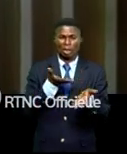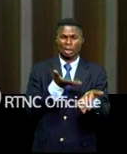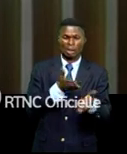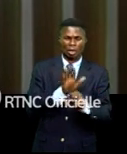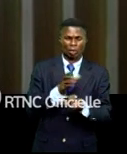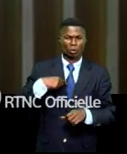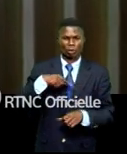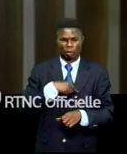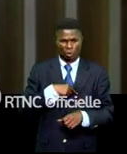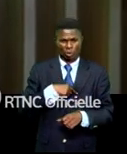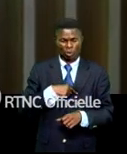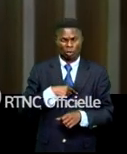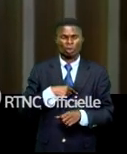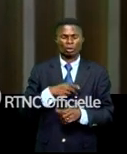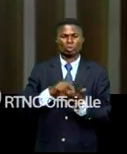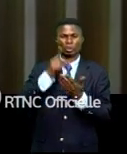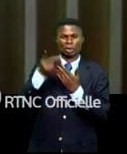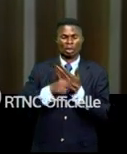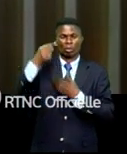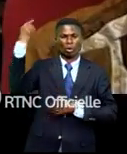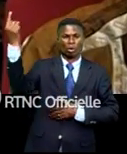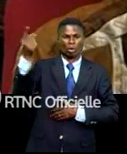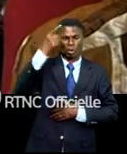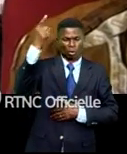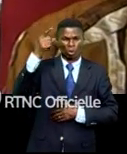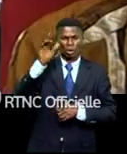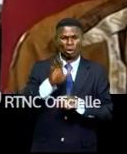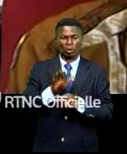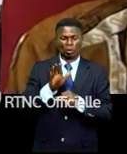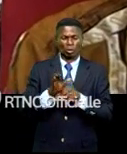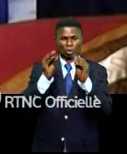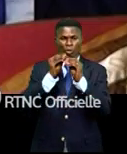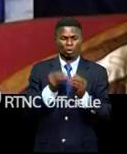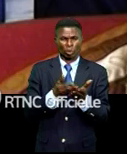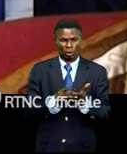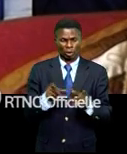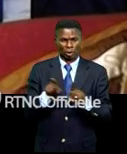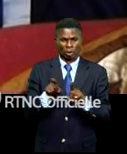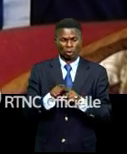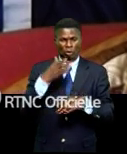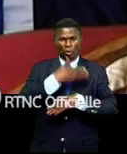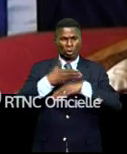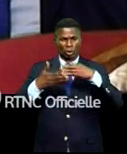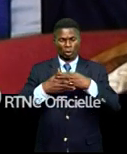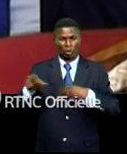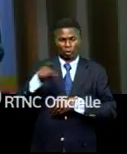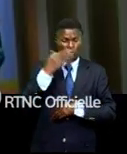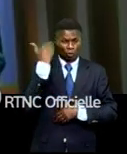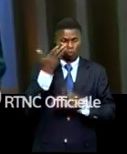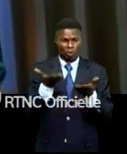de mener des projets humanitaires de forte envergure, comme la construction que vous avez